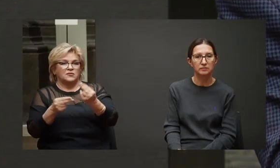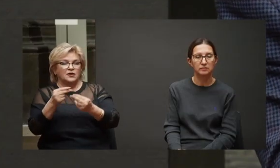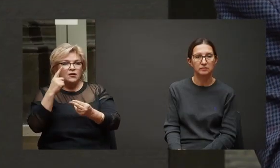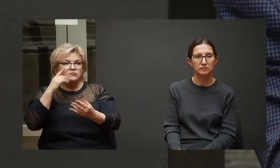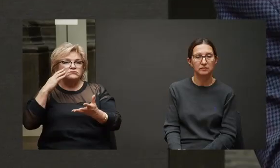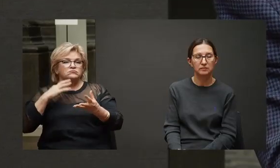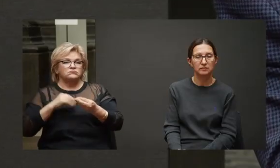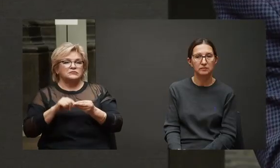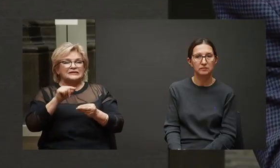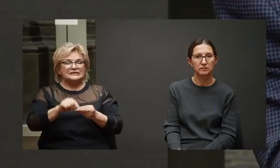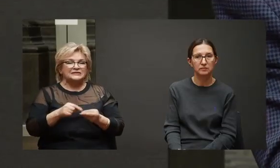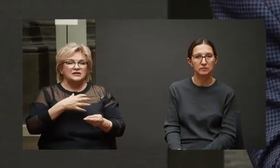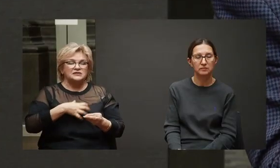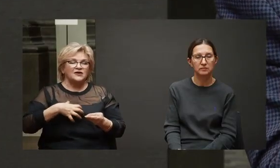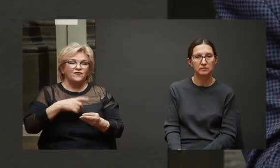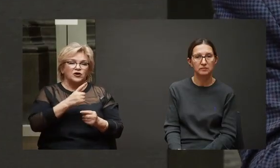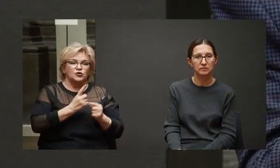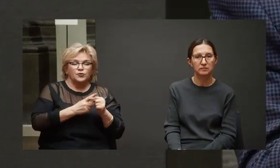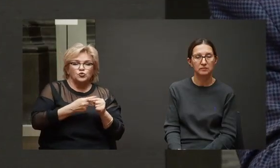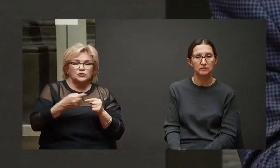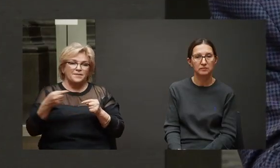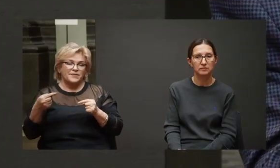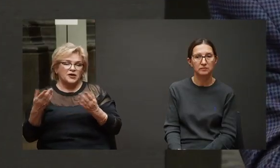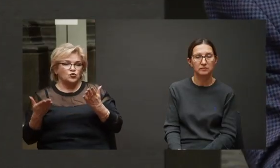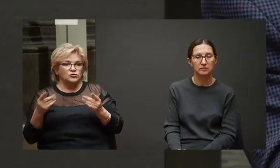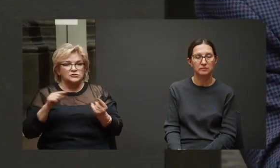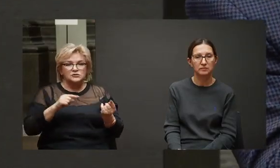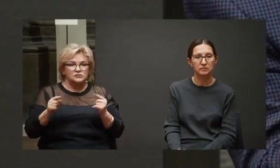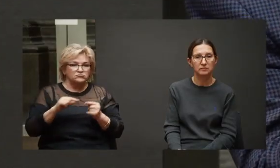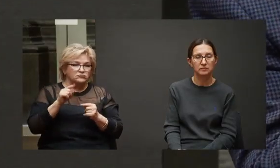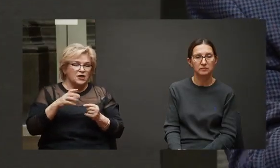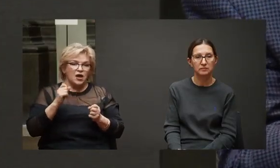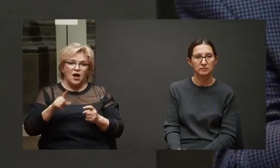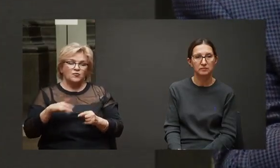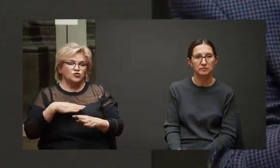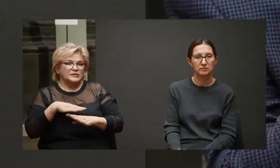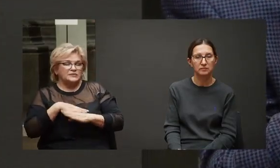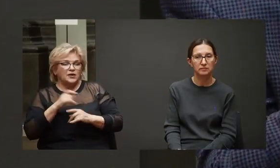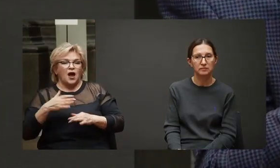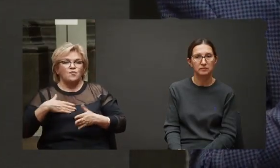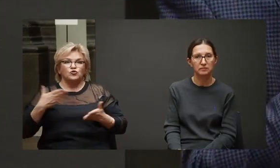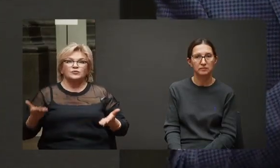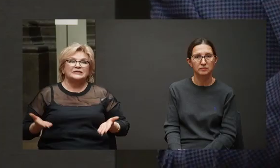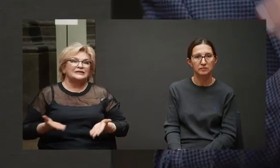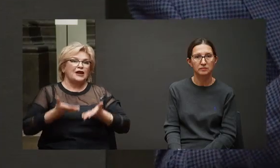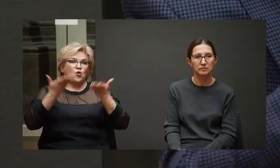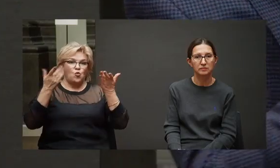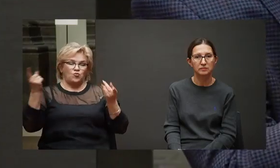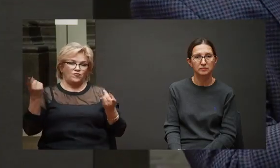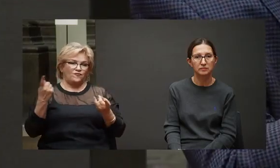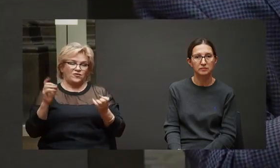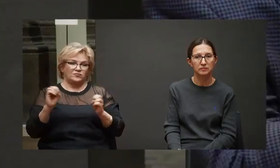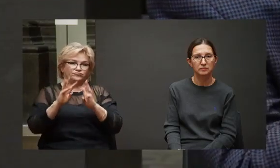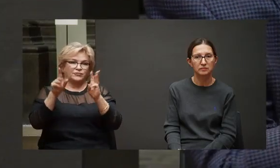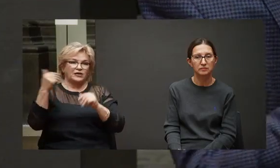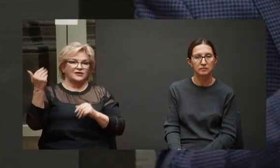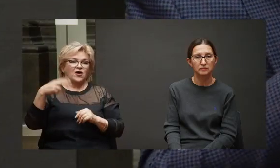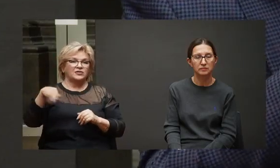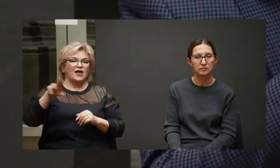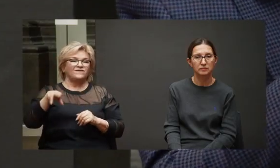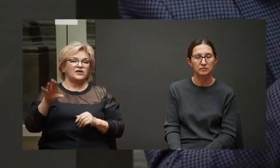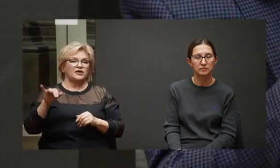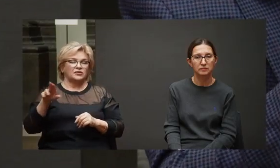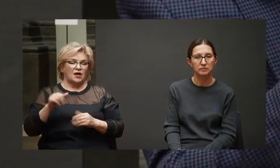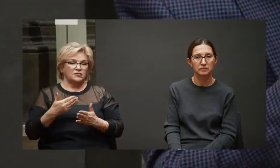что здесь важно не плюс или минус. Это может быть смерть, это может быть триумф Давида, только вот не нашего Давида, Давида